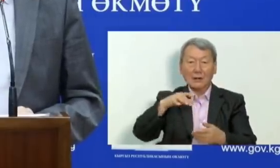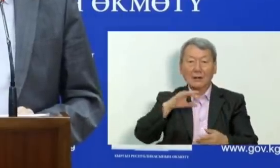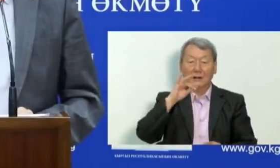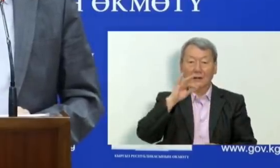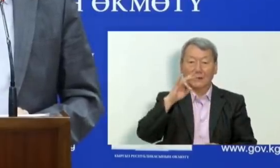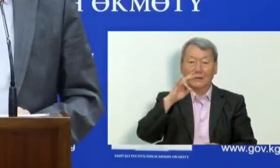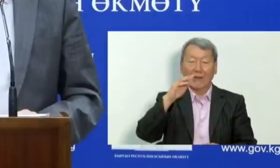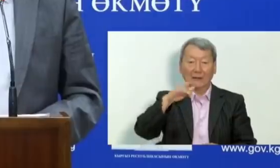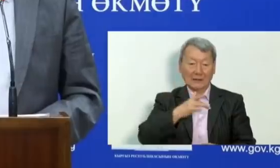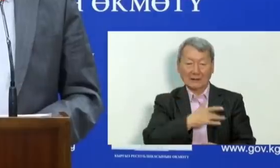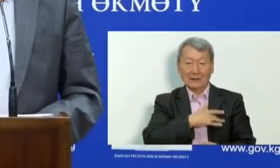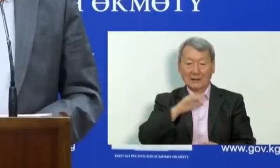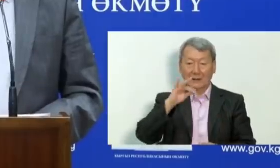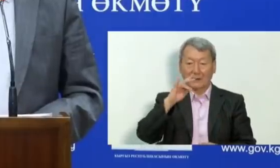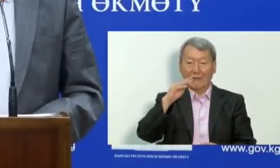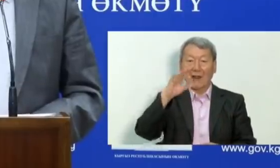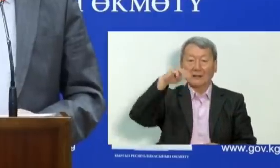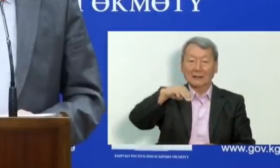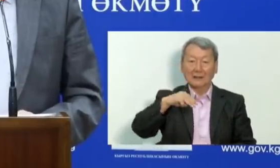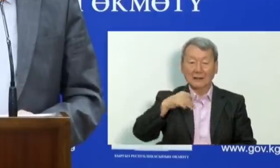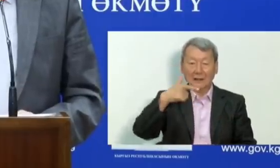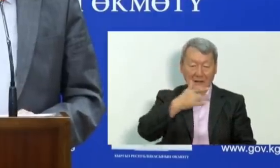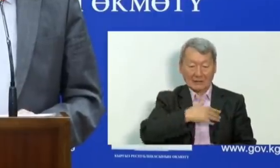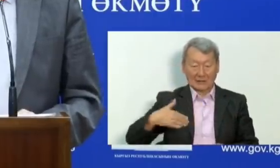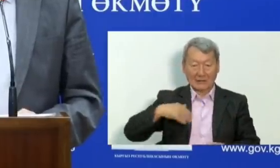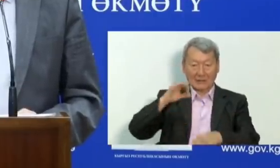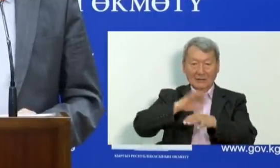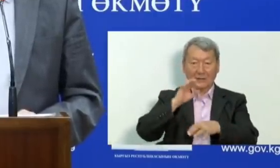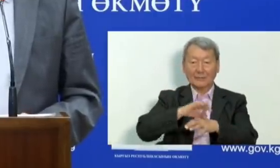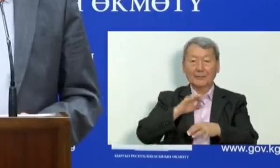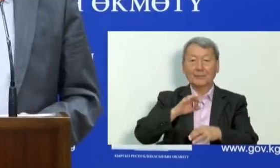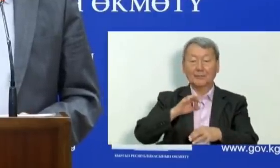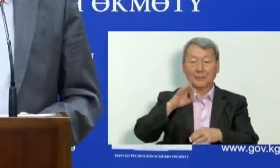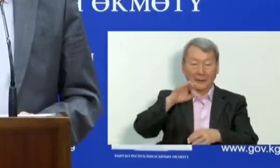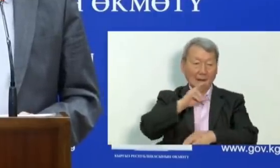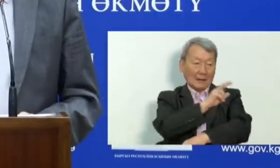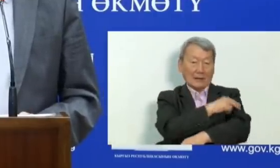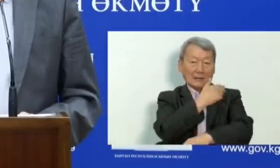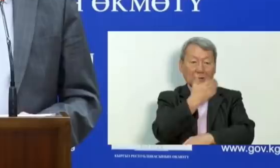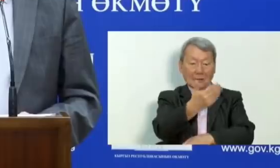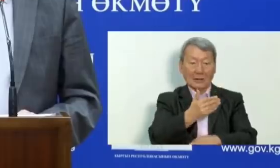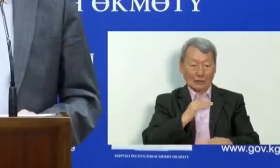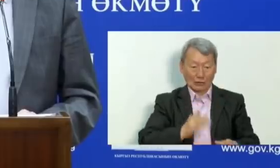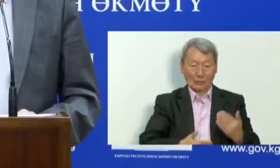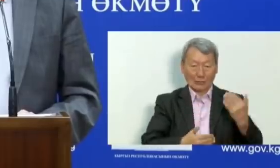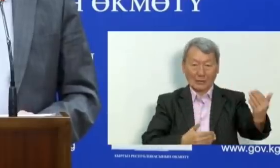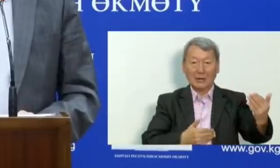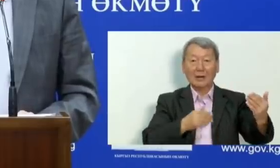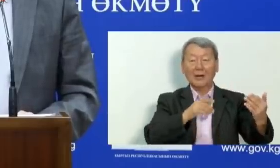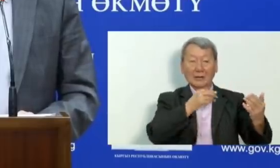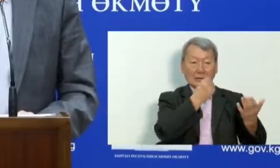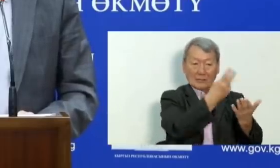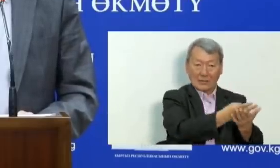инфаркт, гипертоническая болезнь деп. Анан ошол эле кезде ошол дарыкана ооруканага келгенде ошол